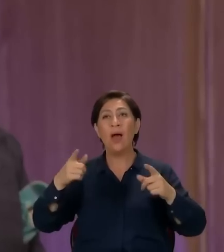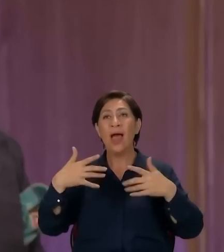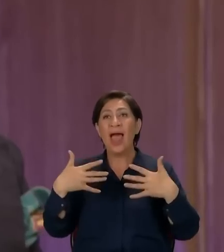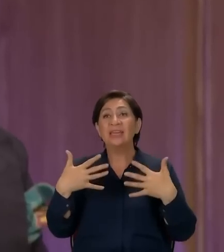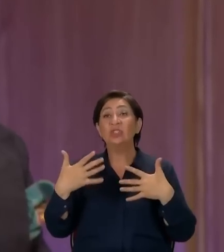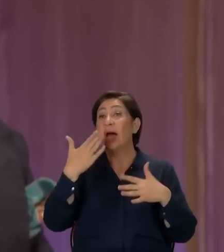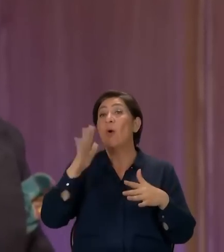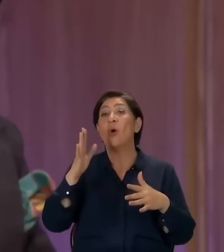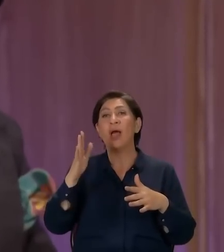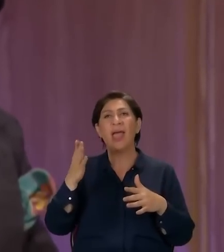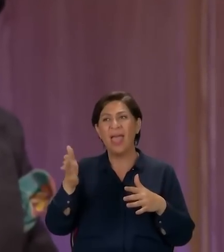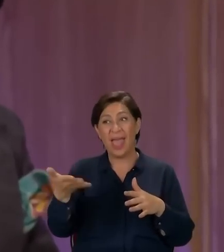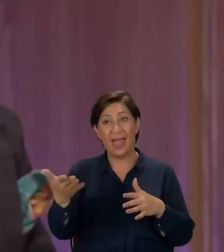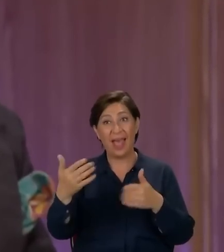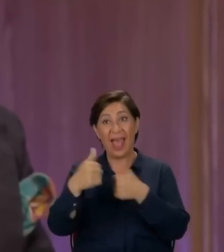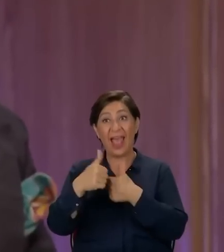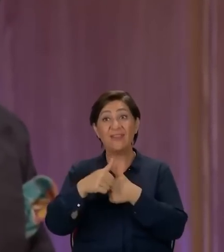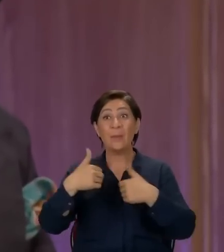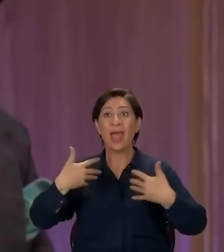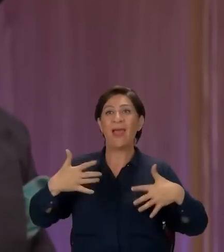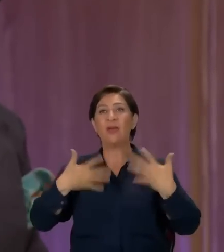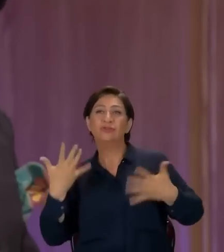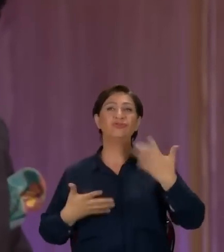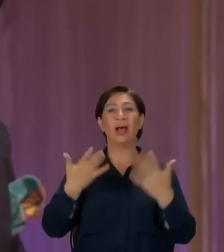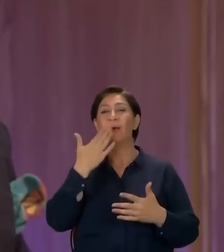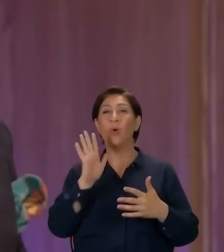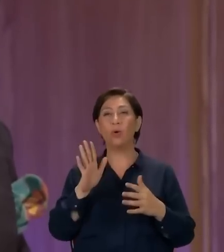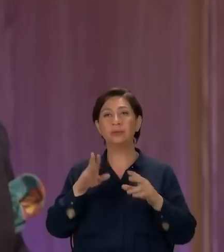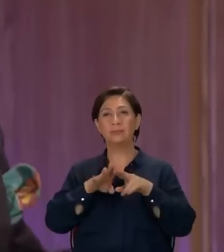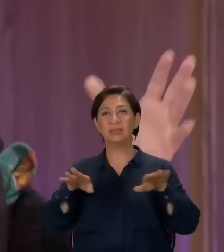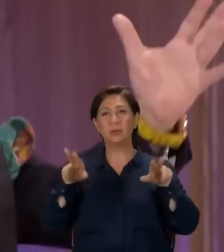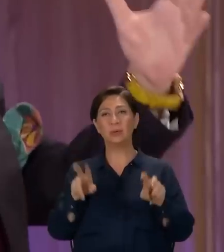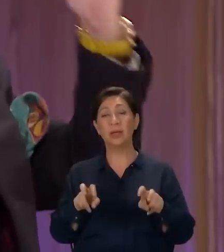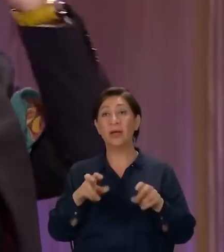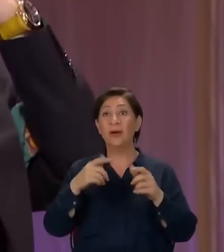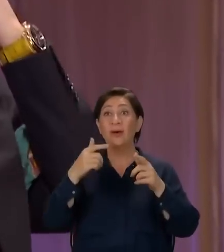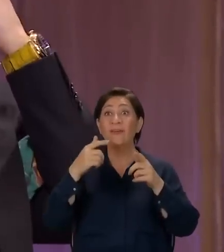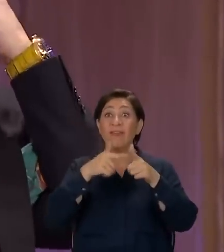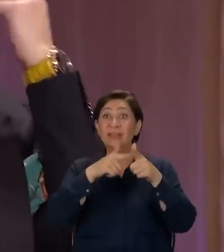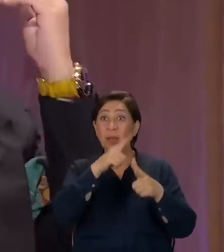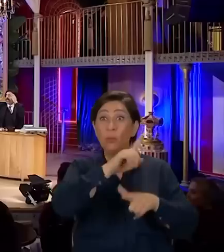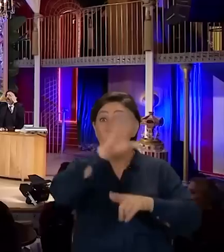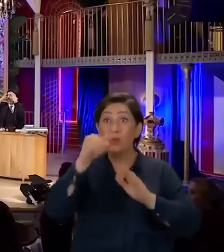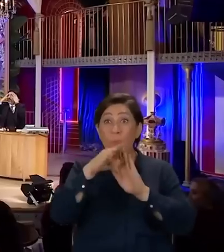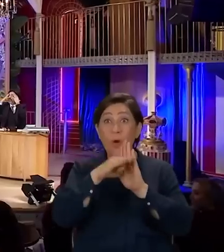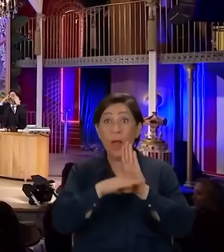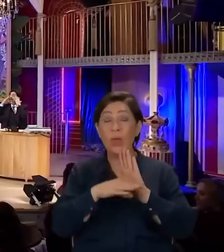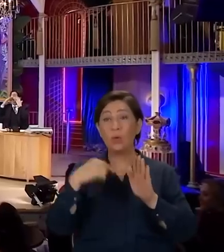heyecanı duymuyorum. Yani eski o ne oldu? Evlenmelerdeki heyecan yok. Çünkü sofrada oturuyor kızla. Fatih bütün programı